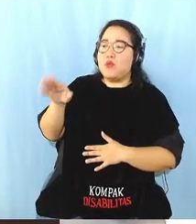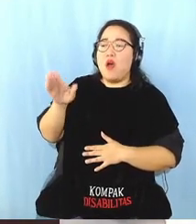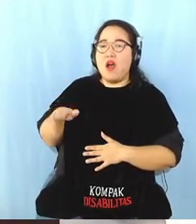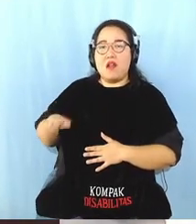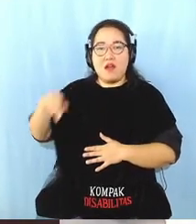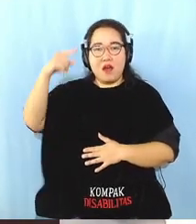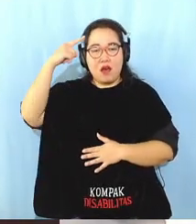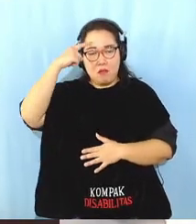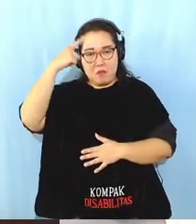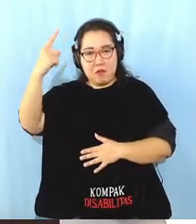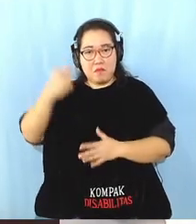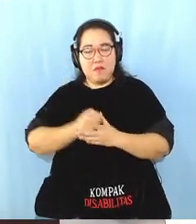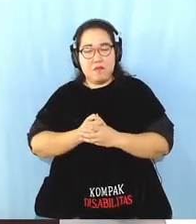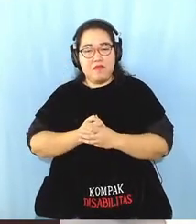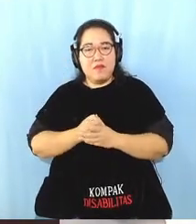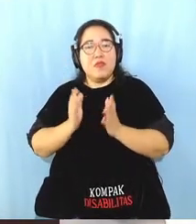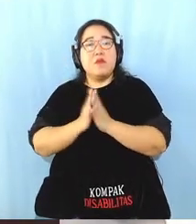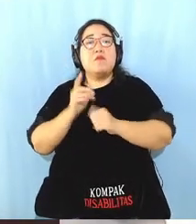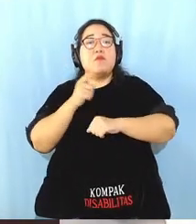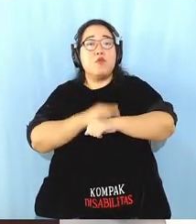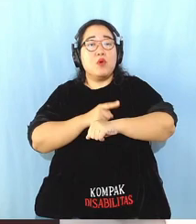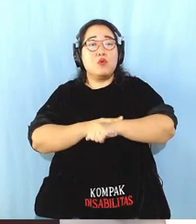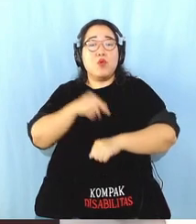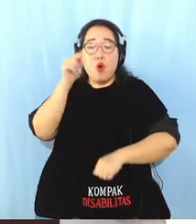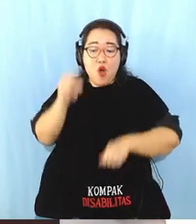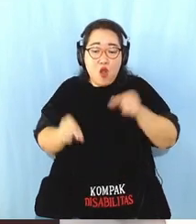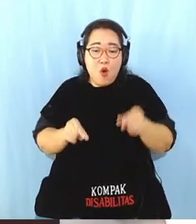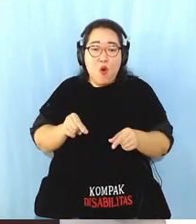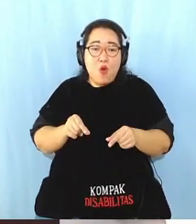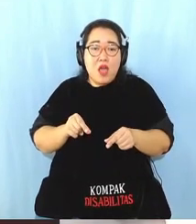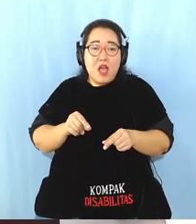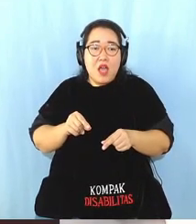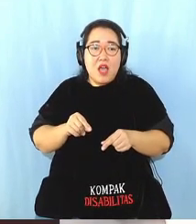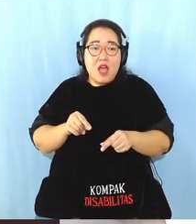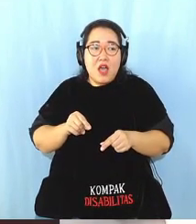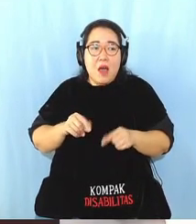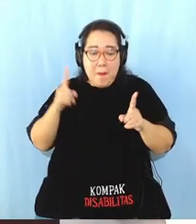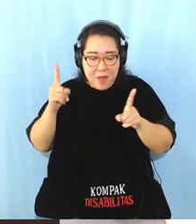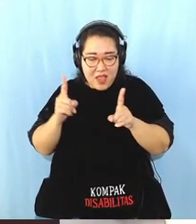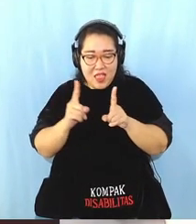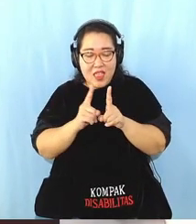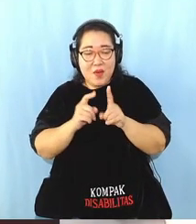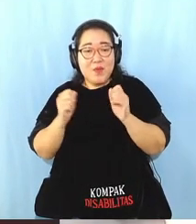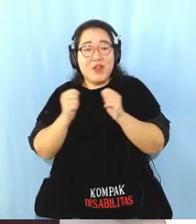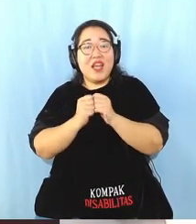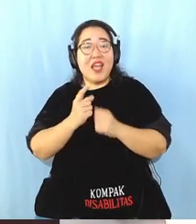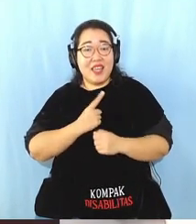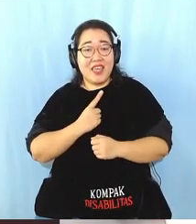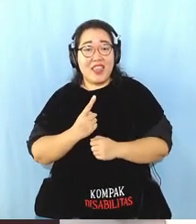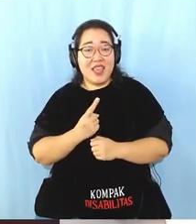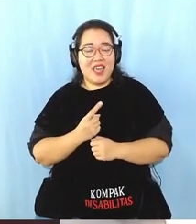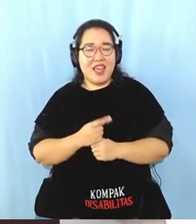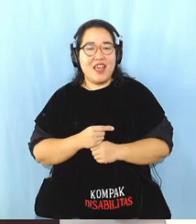semoga juga tatkala orang menemukan kita, bertemu dengan kita, dia mengatakan, "Oh